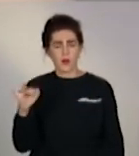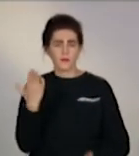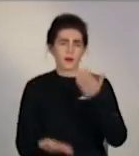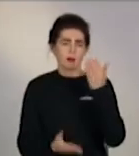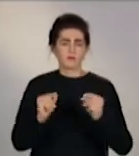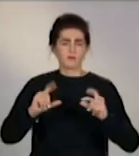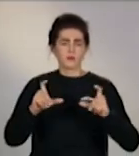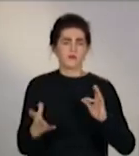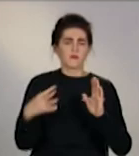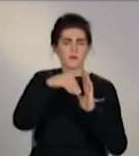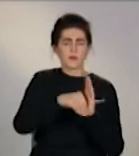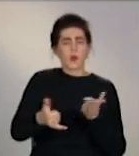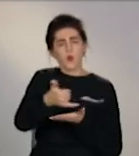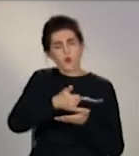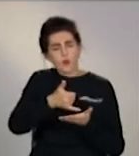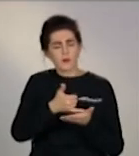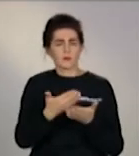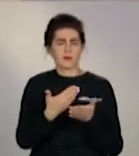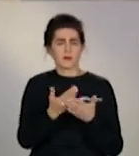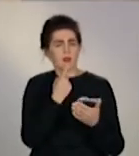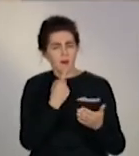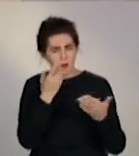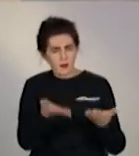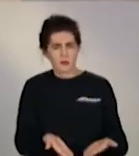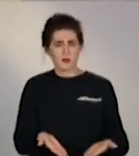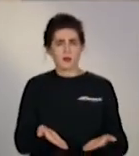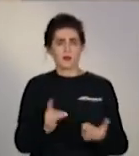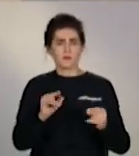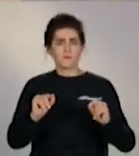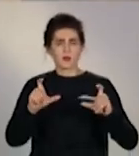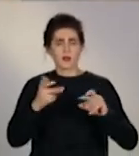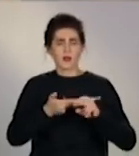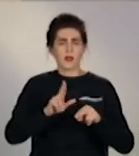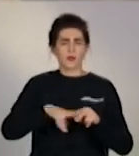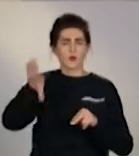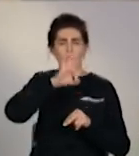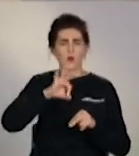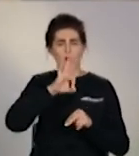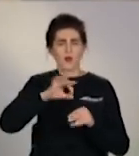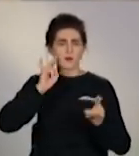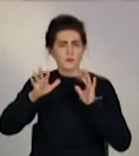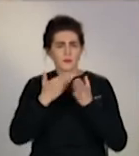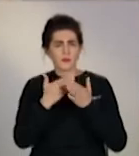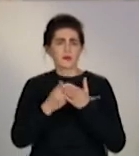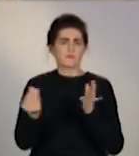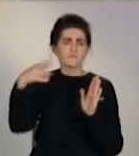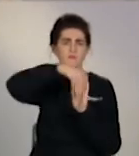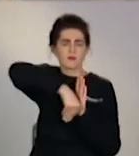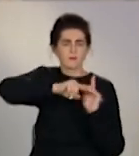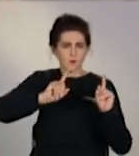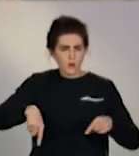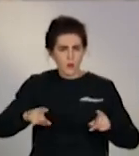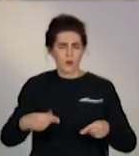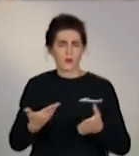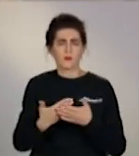інгредієнтів. Подсолнечное масло, это яйца, но также и удорожение логистических затрат, то есть затраты